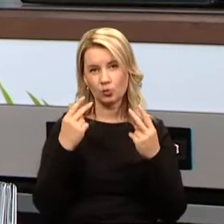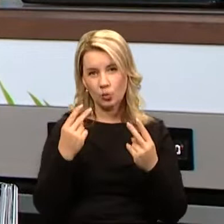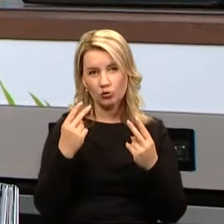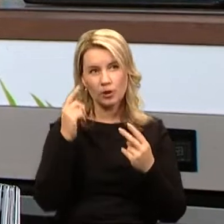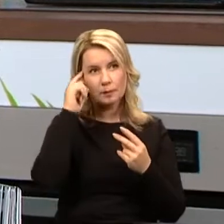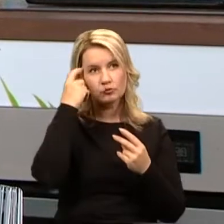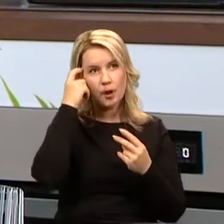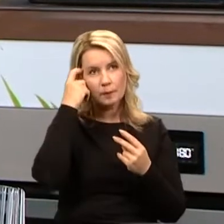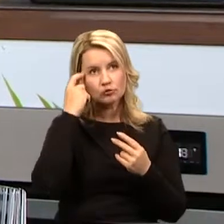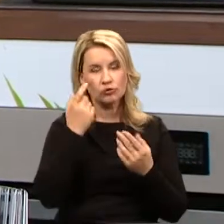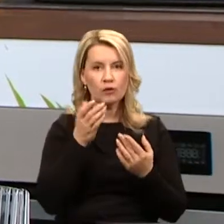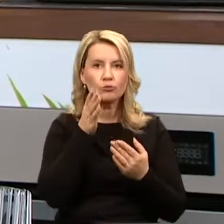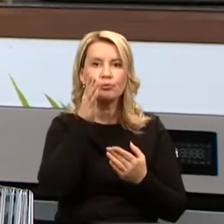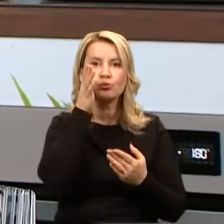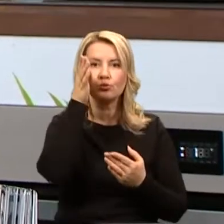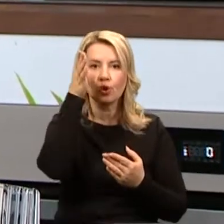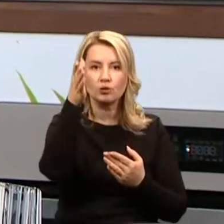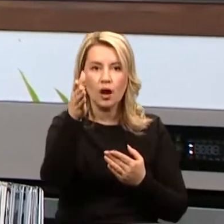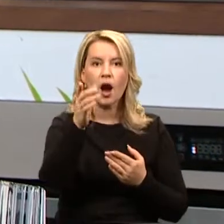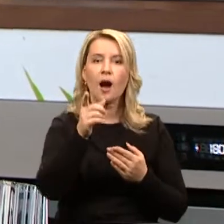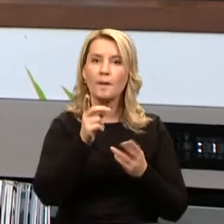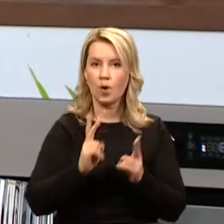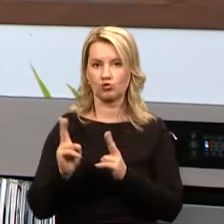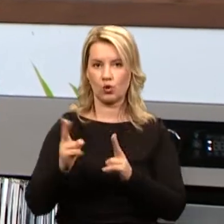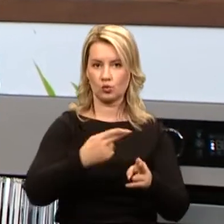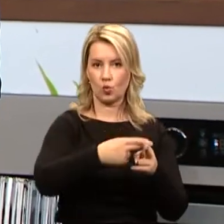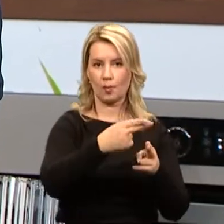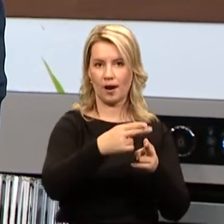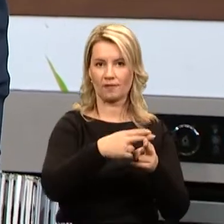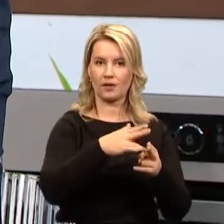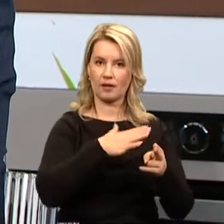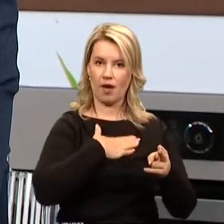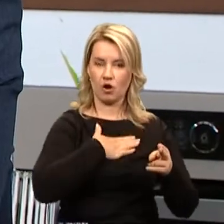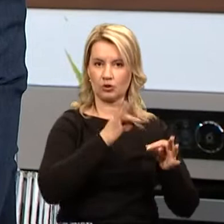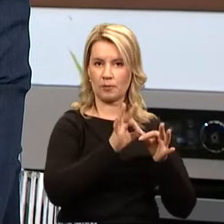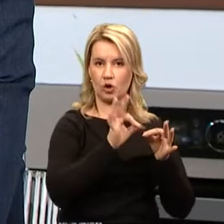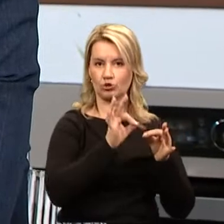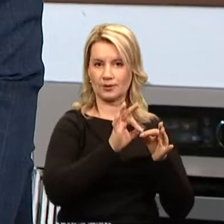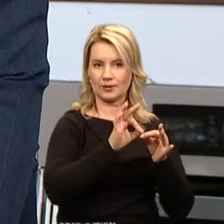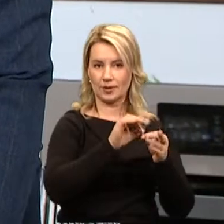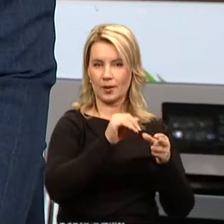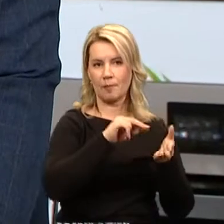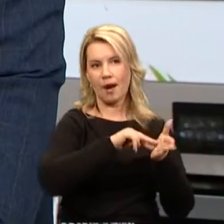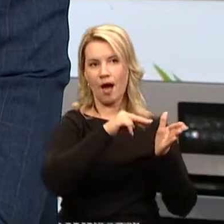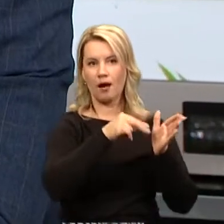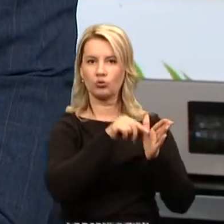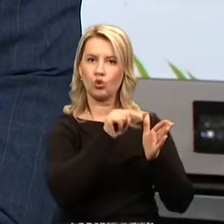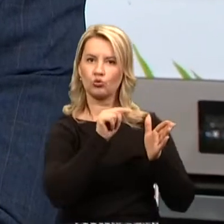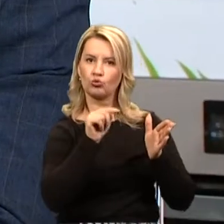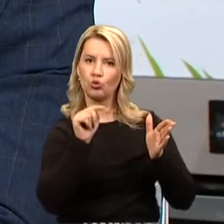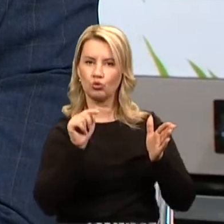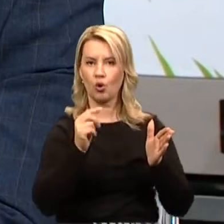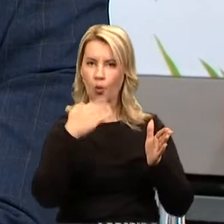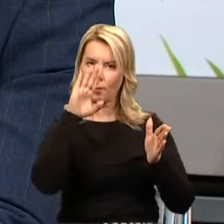takovou situaci reagovat a upravit ten náš spořící plán, případně do něho zavést nové nástroje.